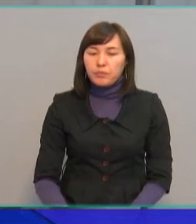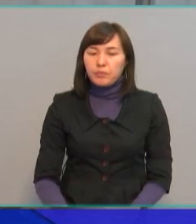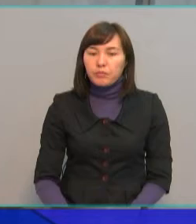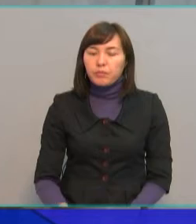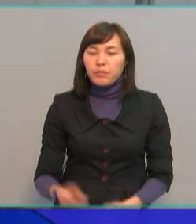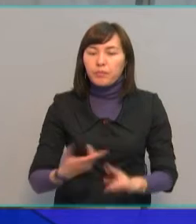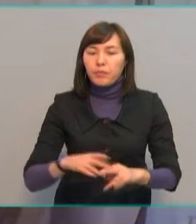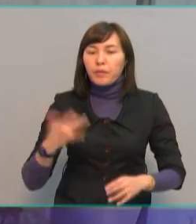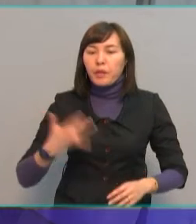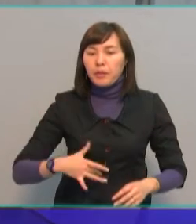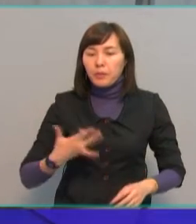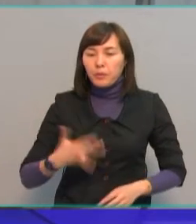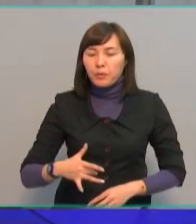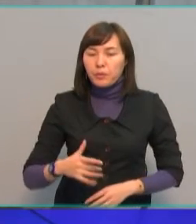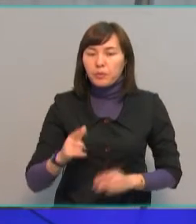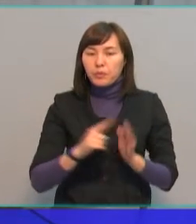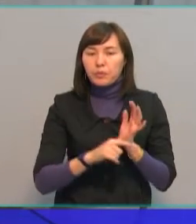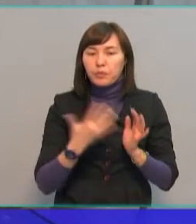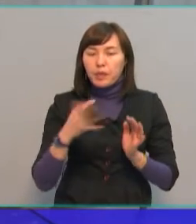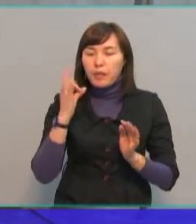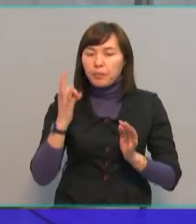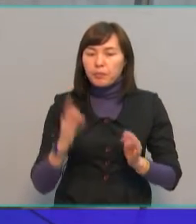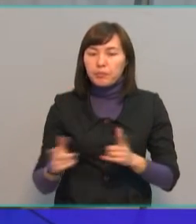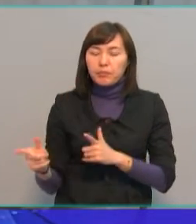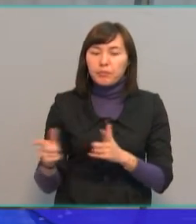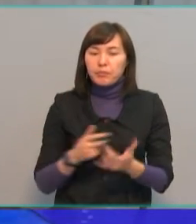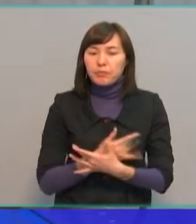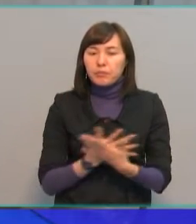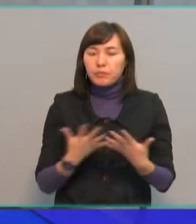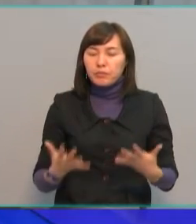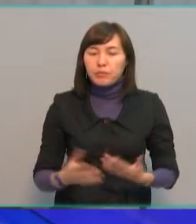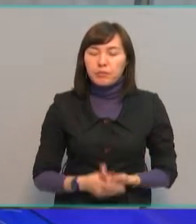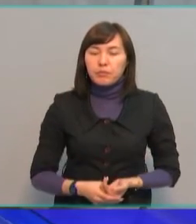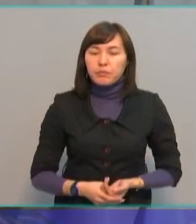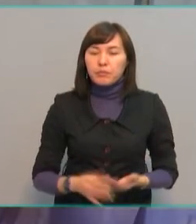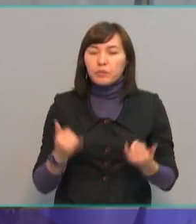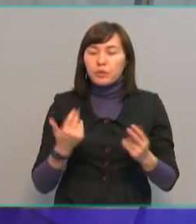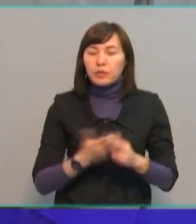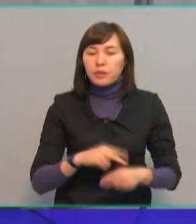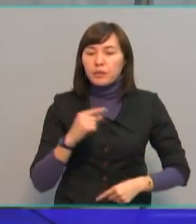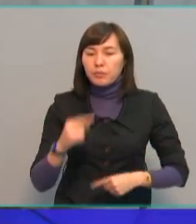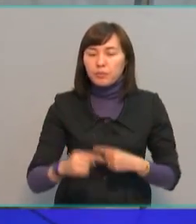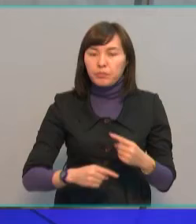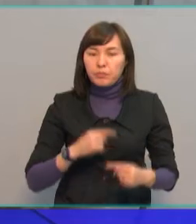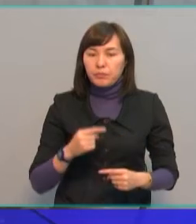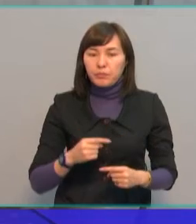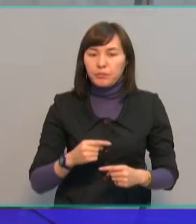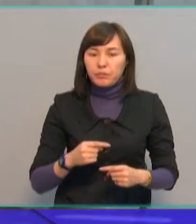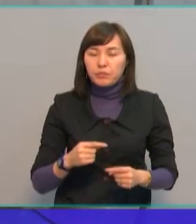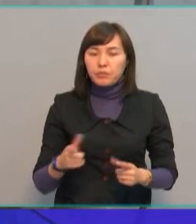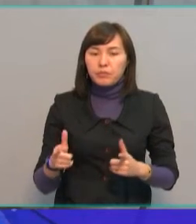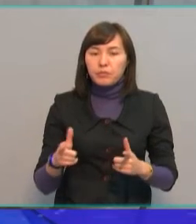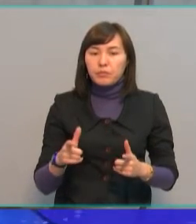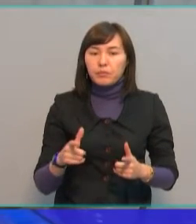домбыра, ол 75% дайын өнім. Қазір бұдан кейінгі бұның селінетін